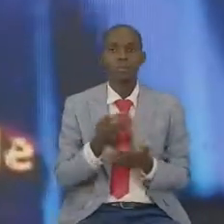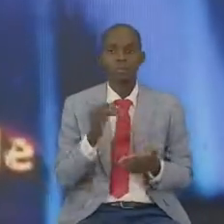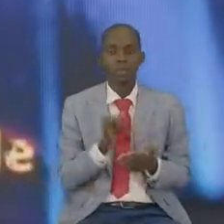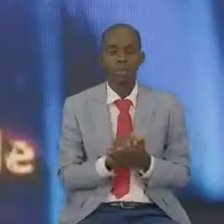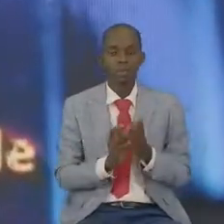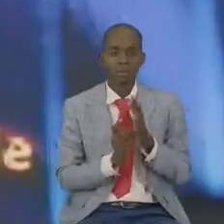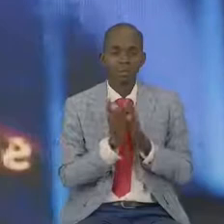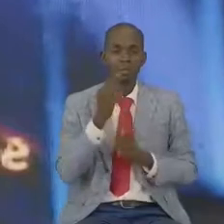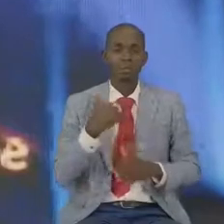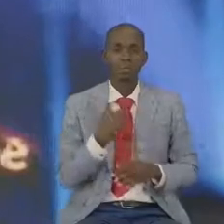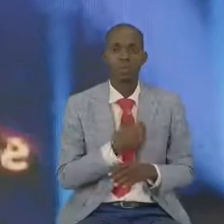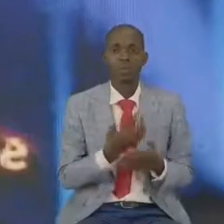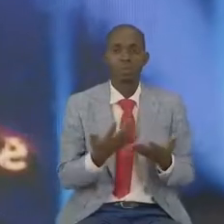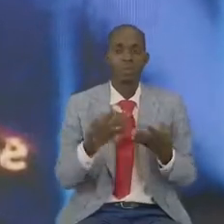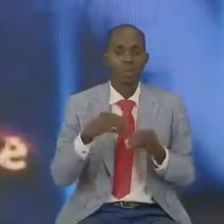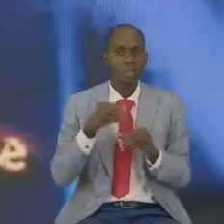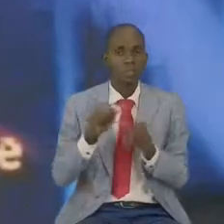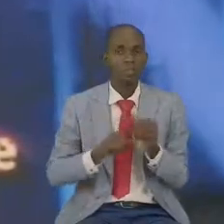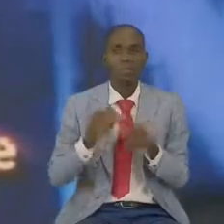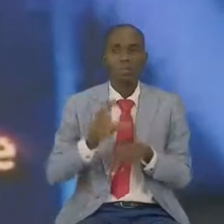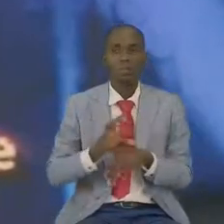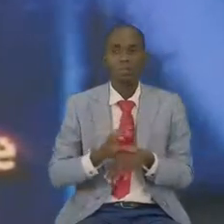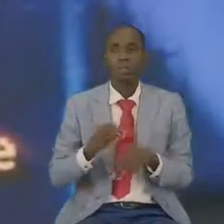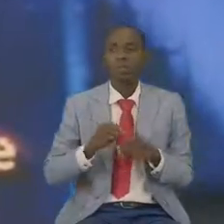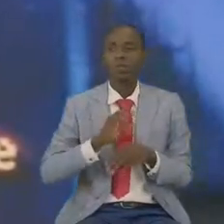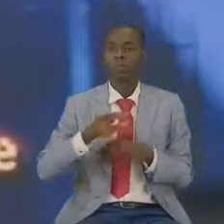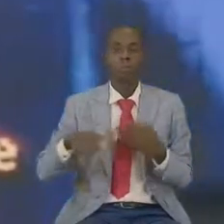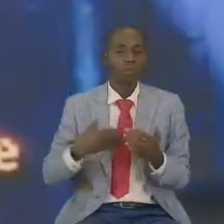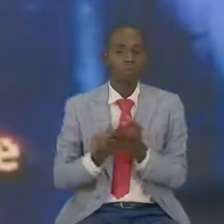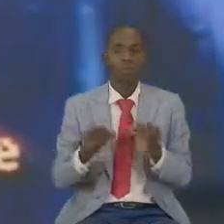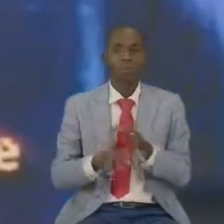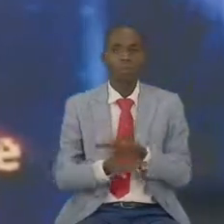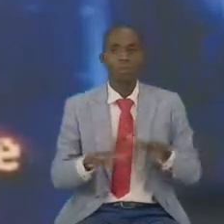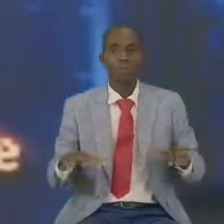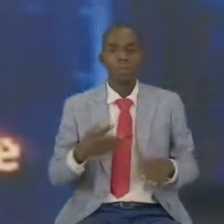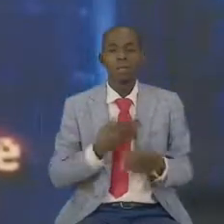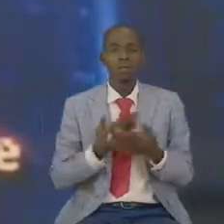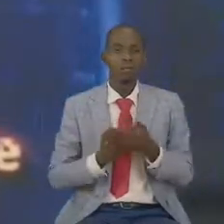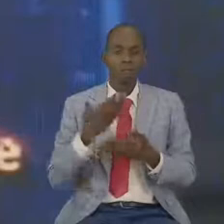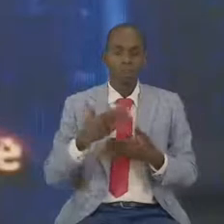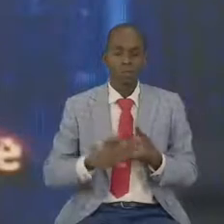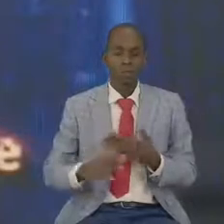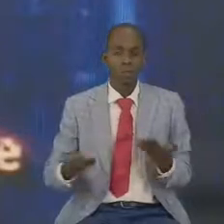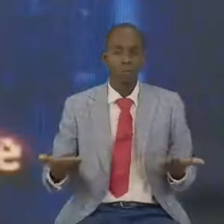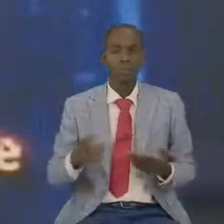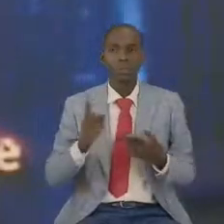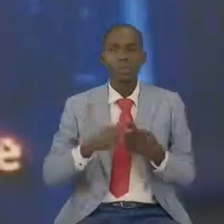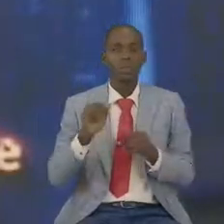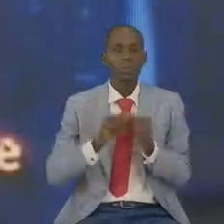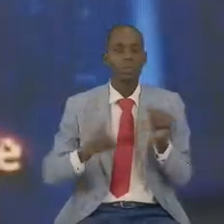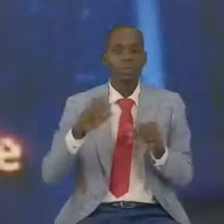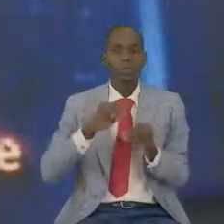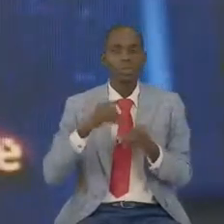et l'élévation dont nous parlons dans chaque église, et au-delà même d'aujourd'hui pour tout le